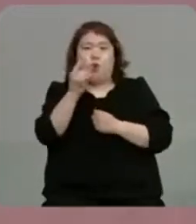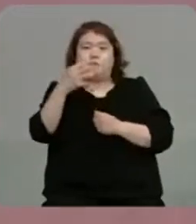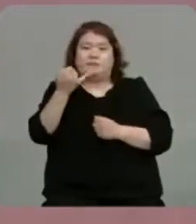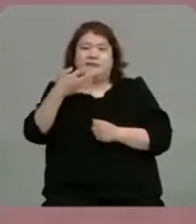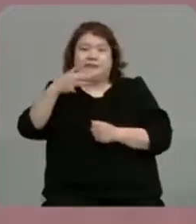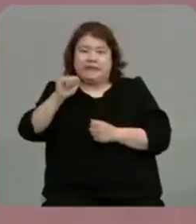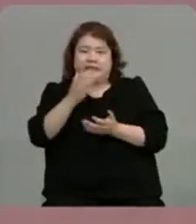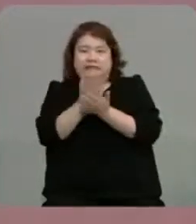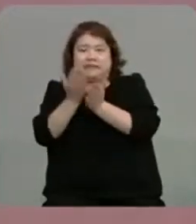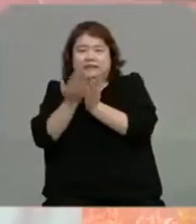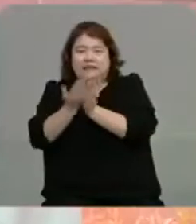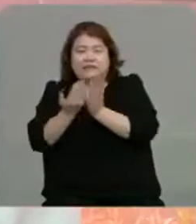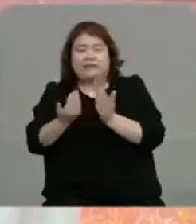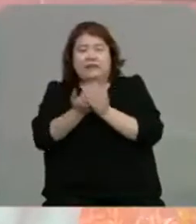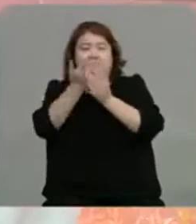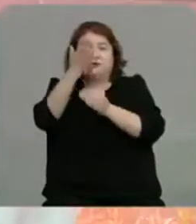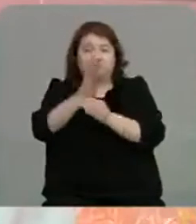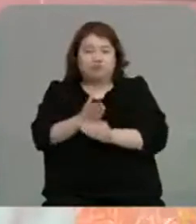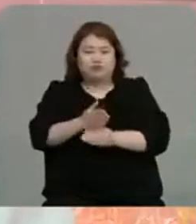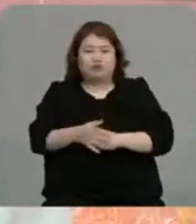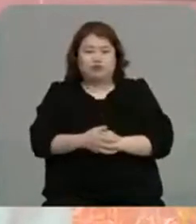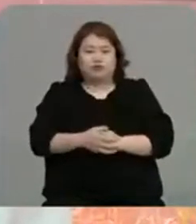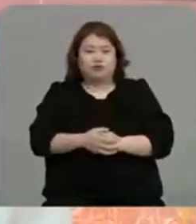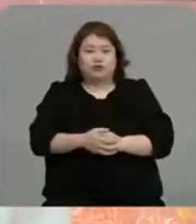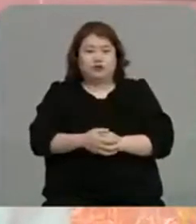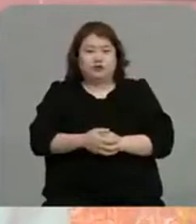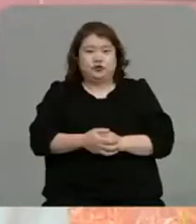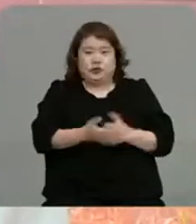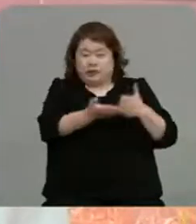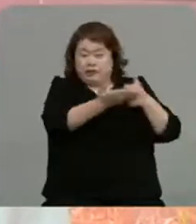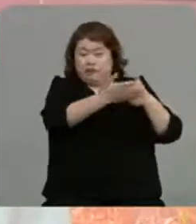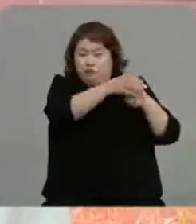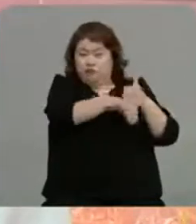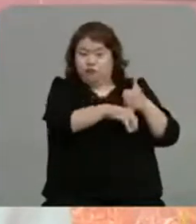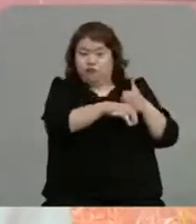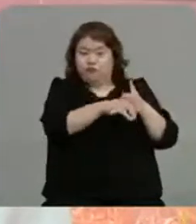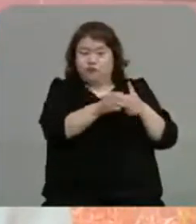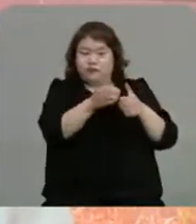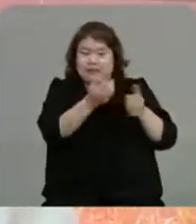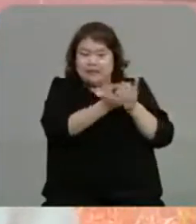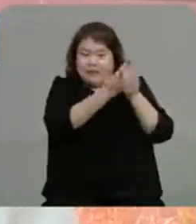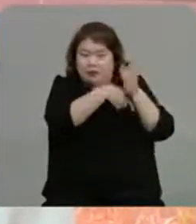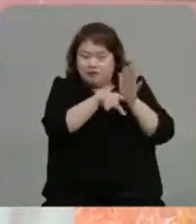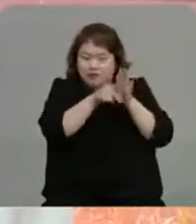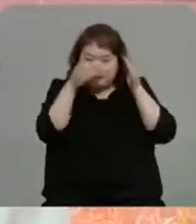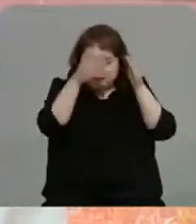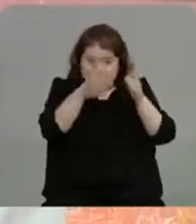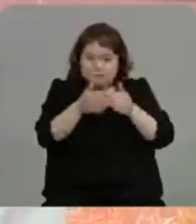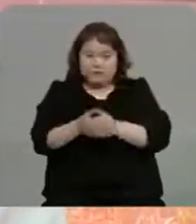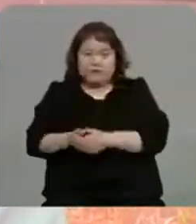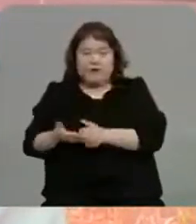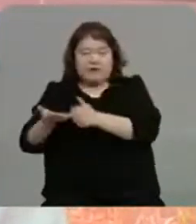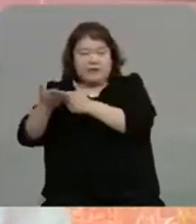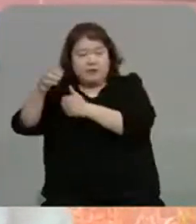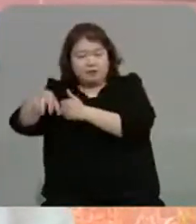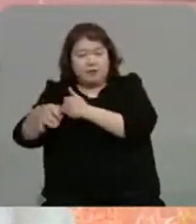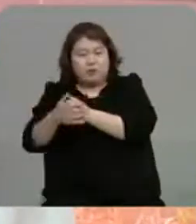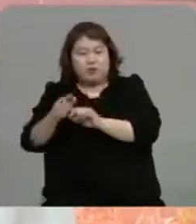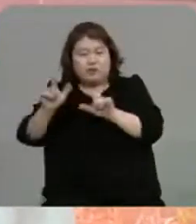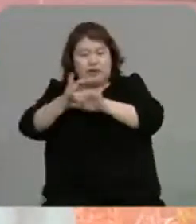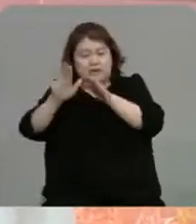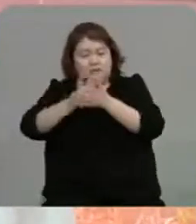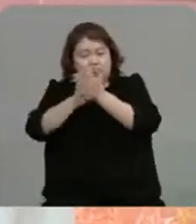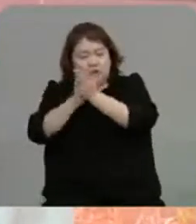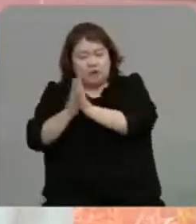등이 개발됐습니다. 생산 쪽에서는 품종 개발을 좀더 집중을 하고 있고, 재배 쪽 부분에서도 기후변화에